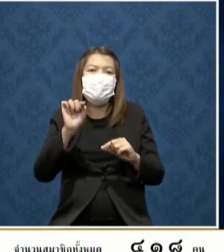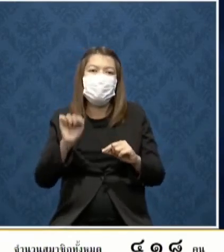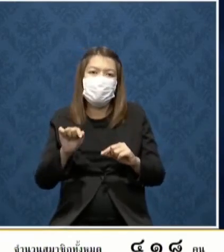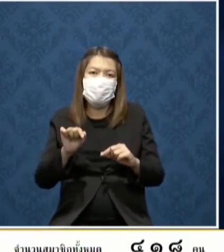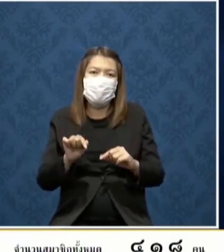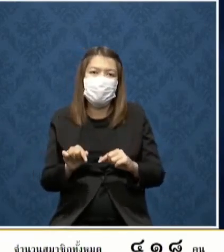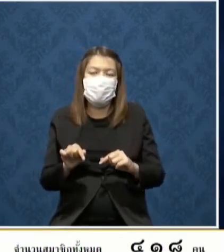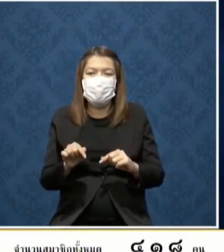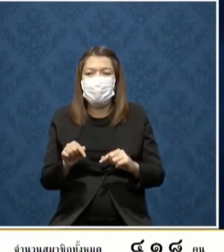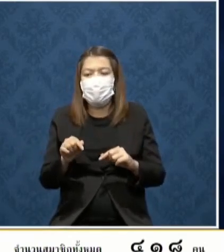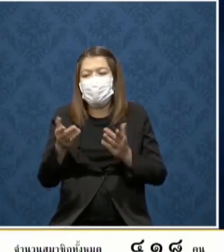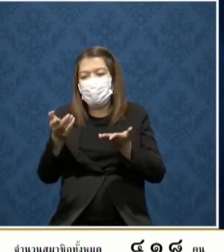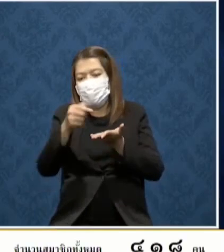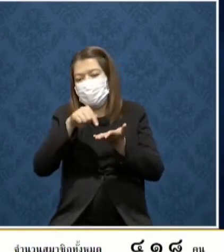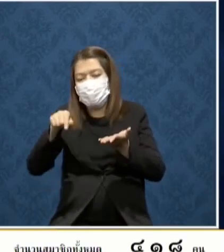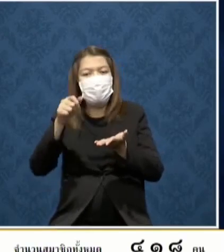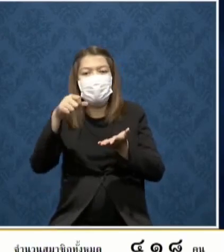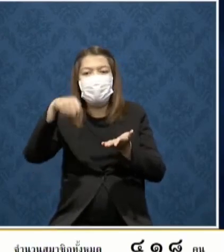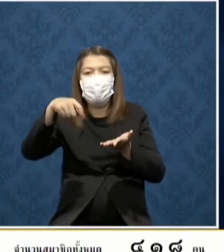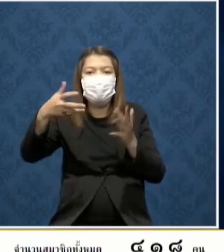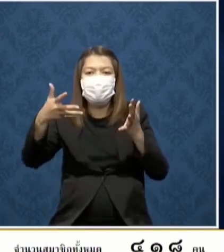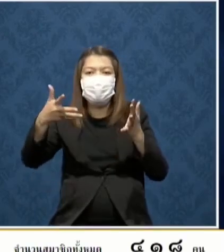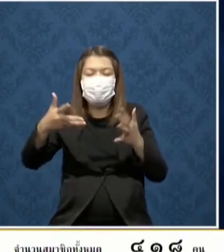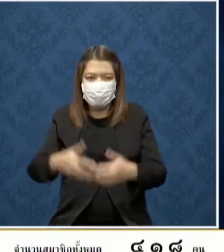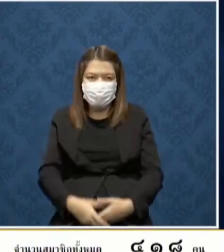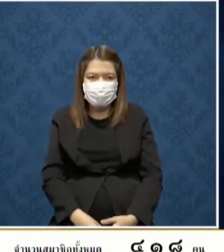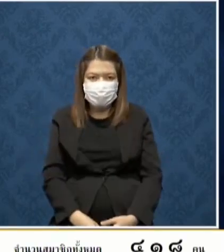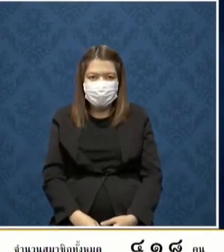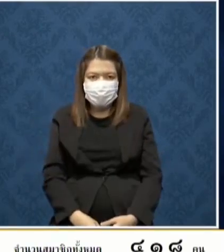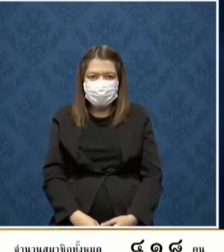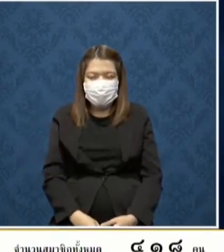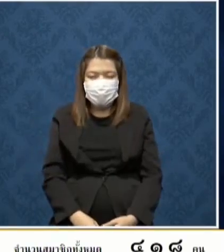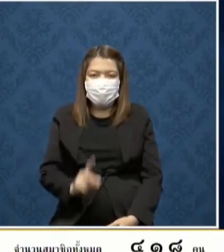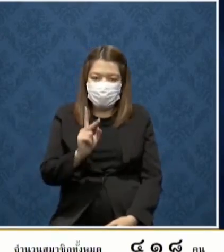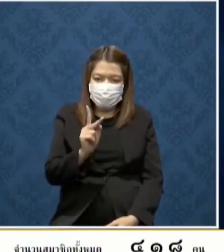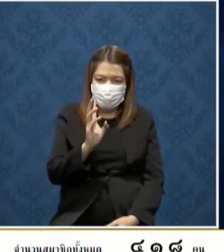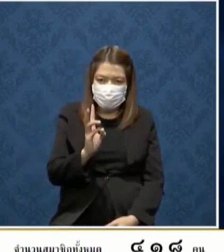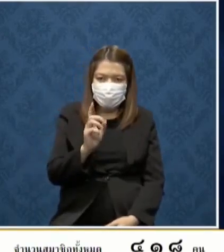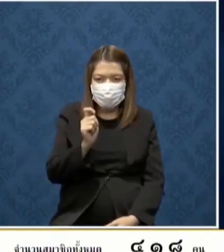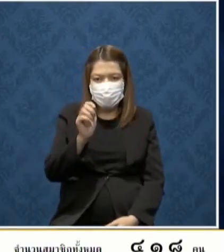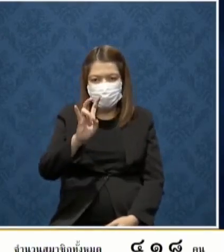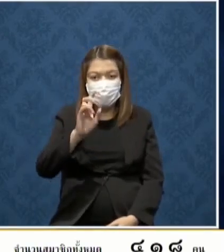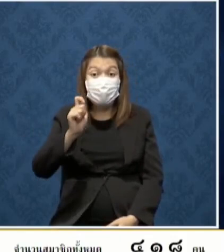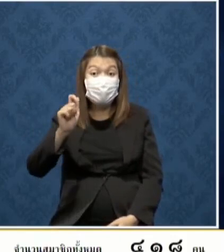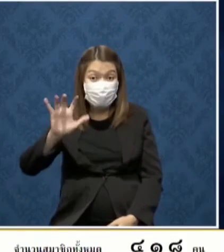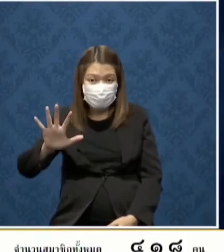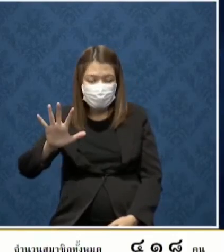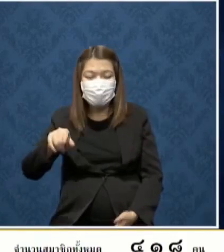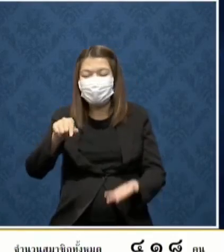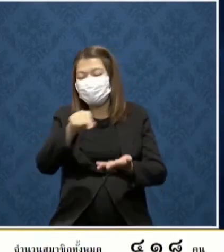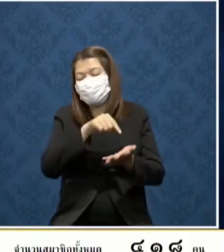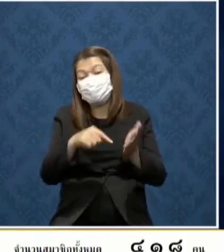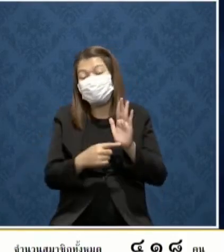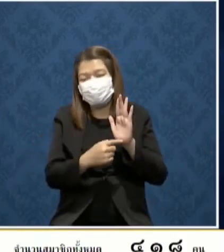แต่ตสามแผนนี้กลบไมซ่อมทั้ 3 จุดนี้ทั้ง K6 A7 A5 ที่ยกขนมาเพระว่